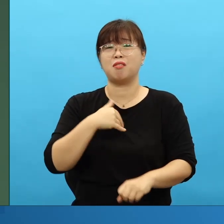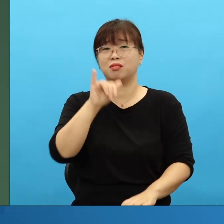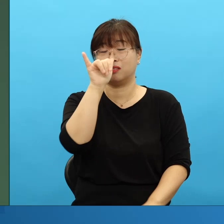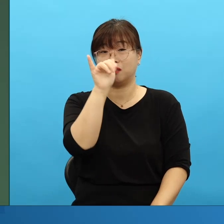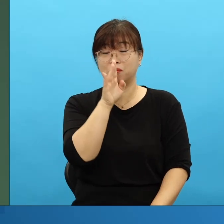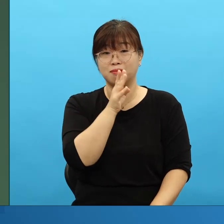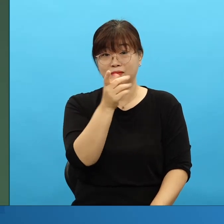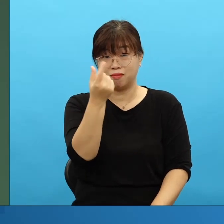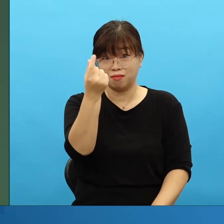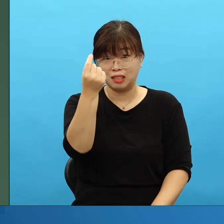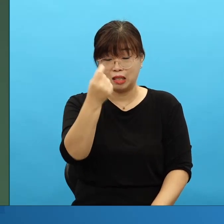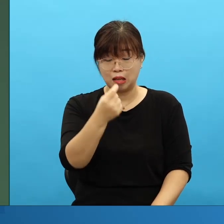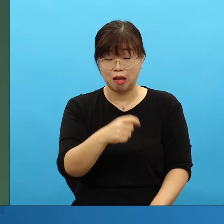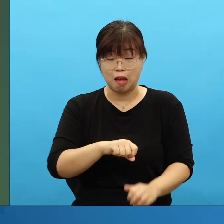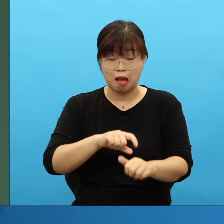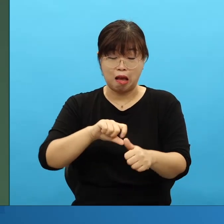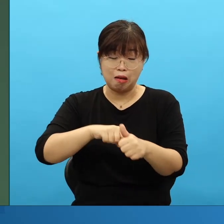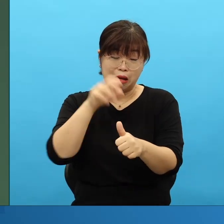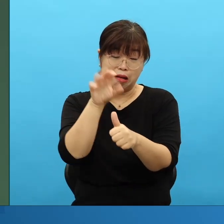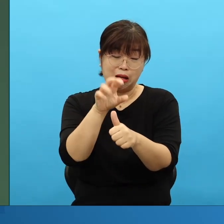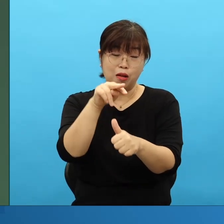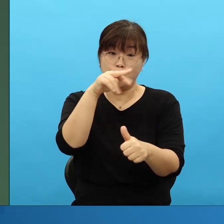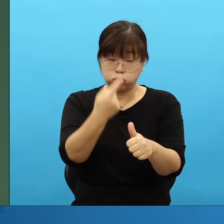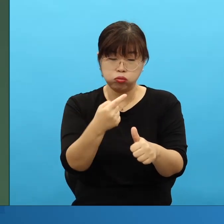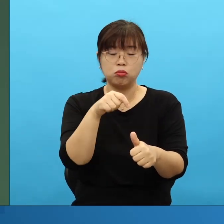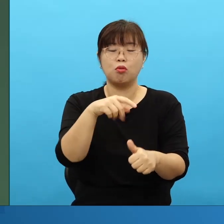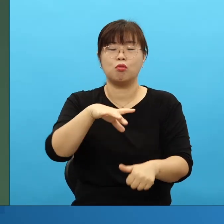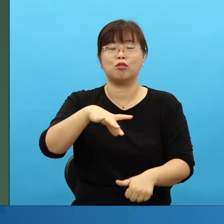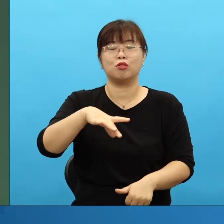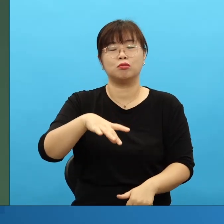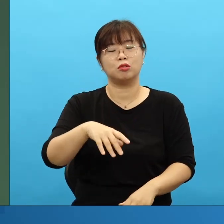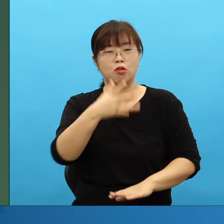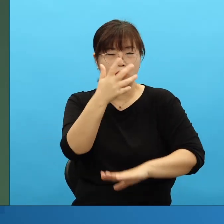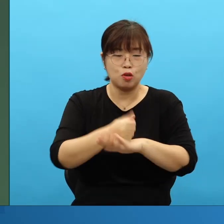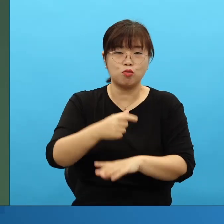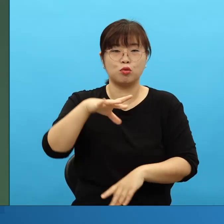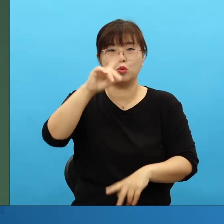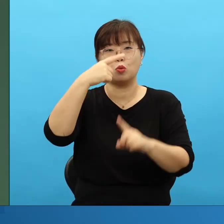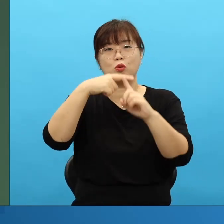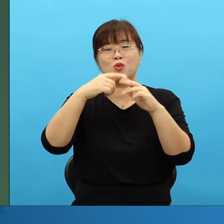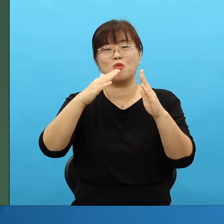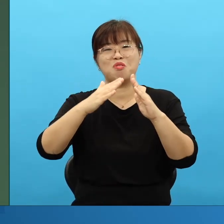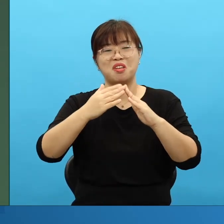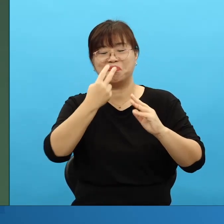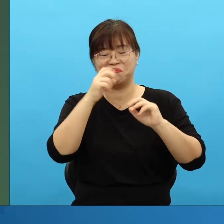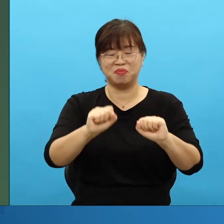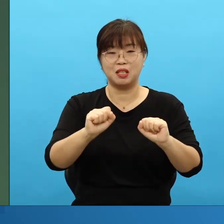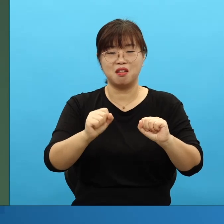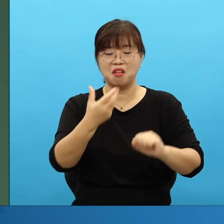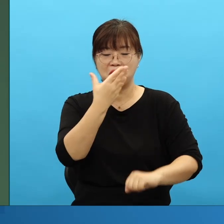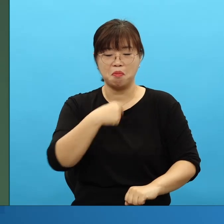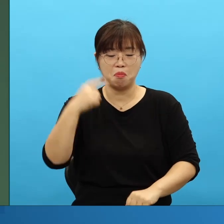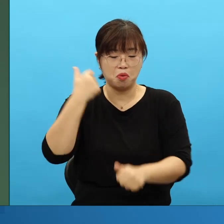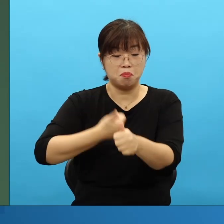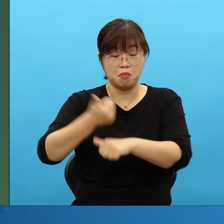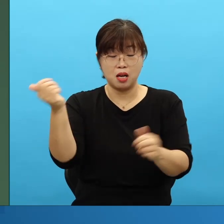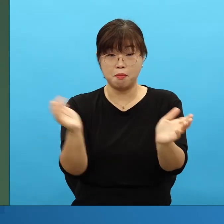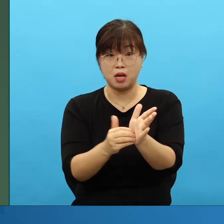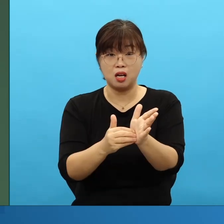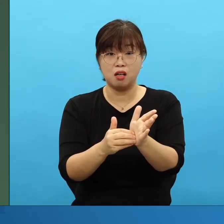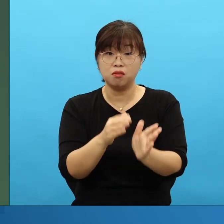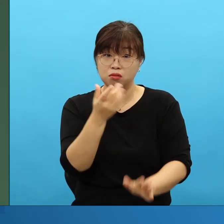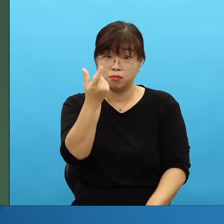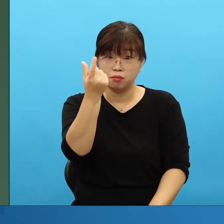But at that time, as this was unfolding, nobody knew. 지금 우리가 다 지나고 나니까 아, 그래도 복음이 이겼구나. 이제 우리 이렇게 이제 이해를